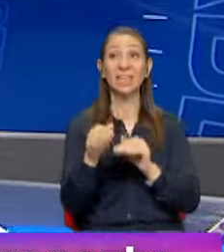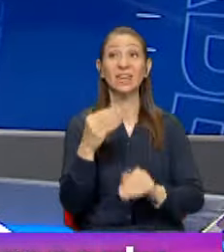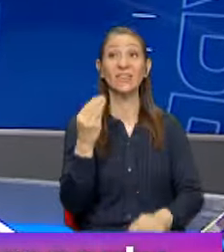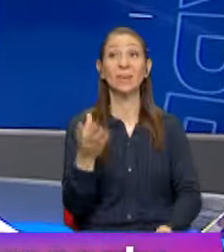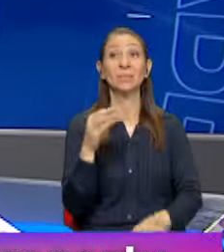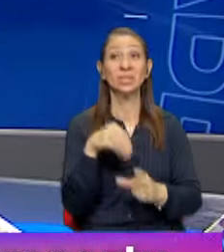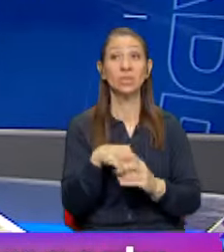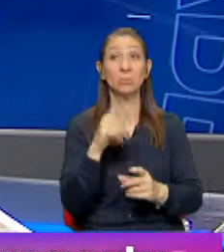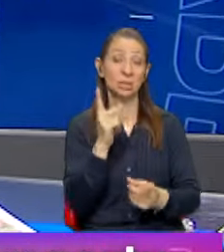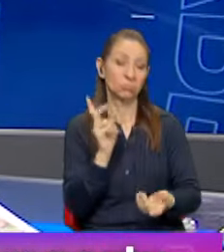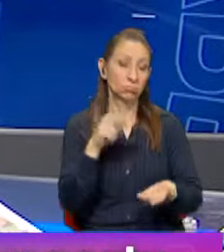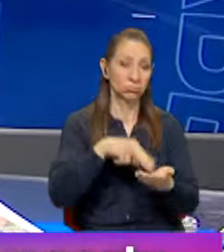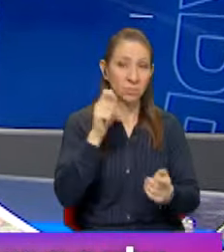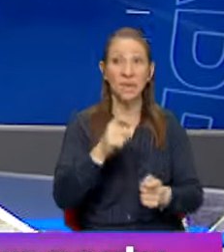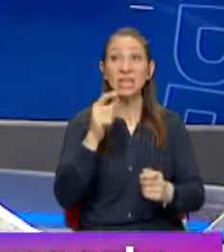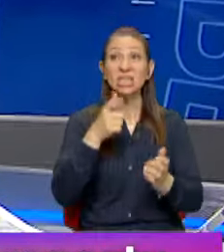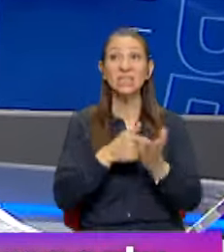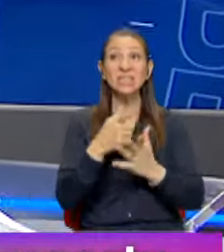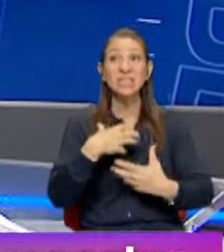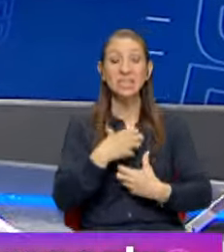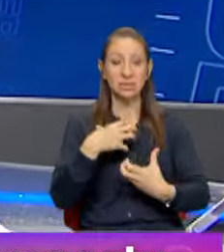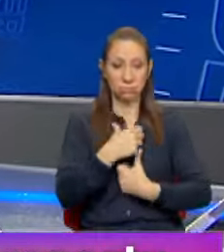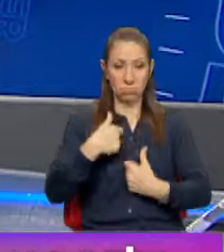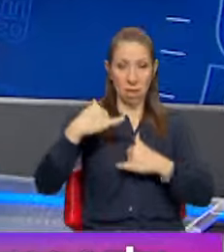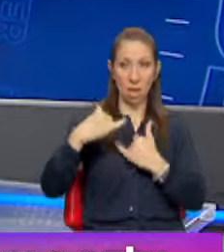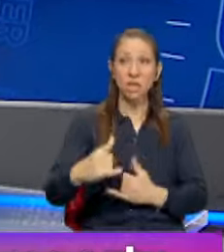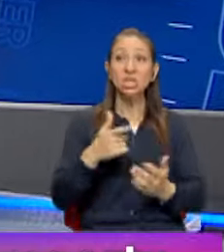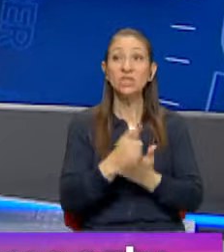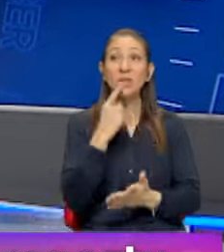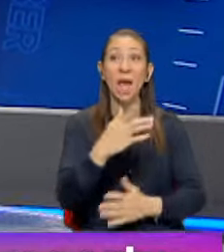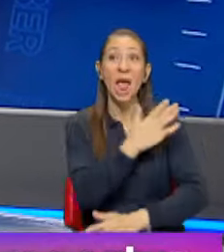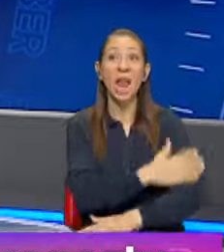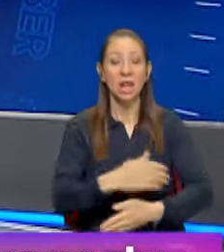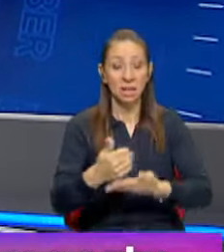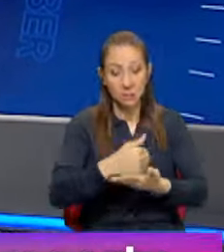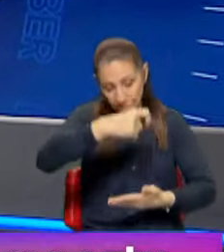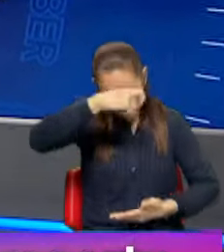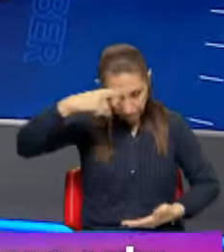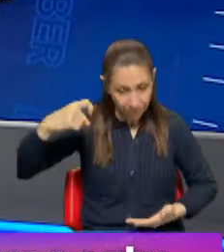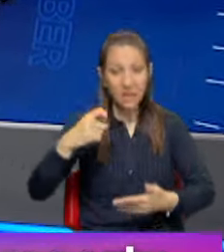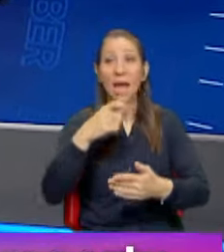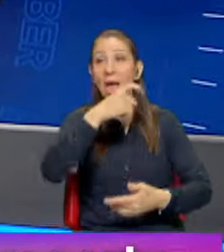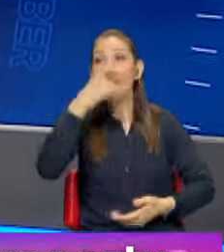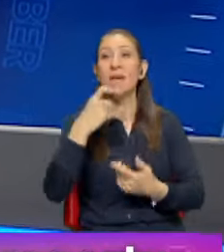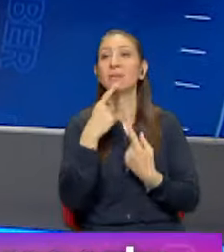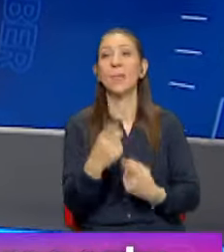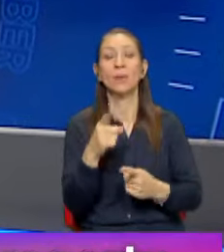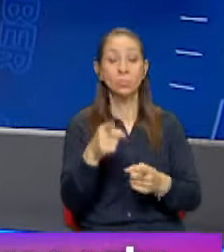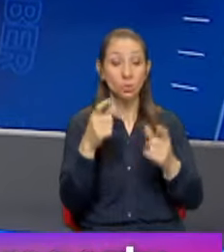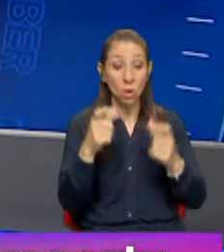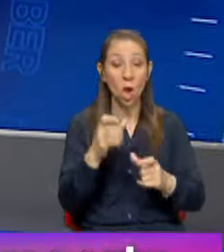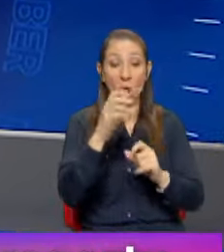verilmesi için bir çıkış yaptı çiftçilerimizin derdi derdimiz deir Çiftçi demek Helal kazanç alın teri ve emek demektir bu noktada